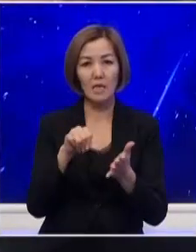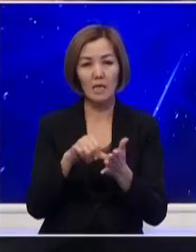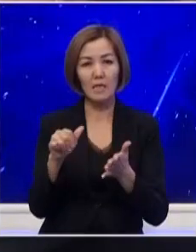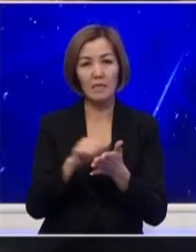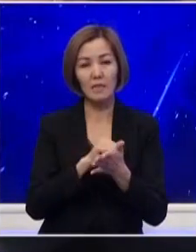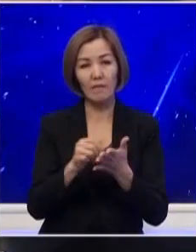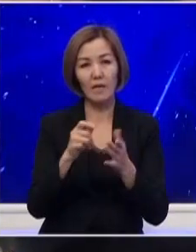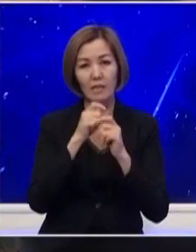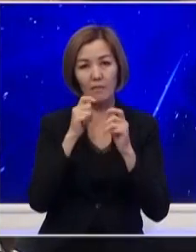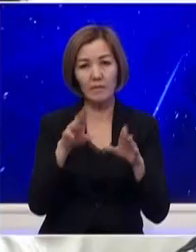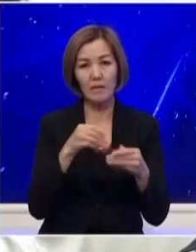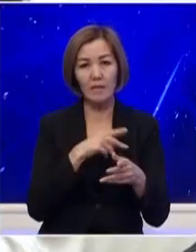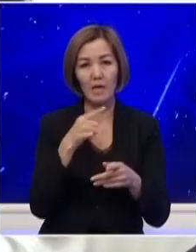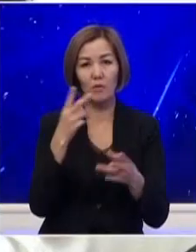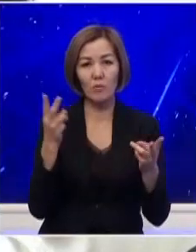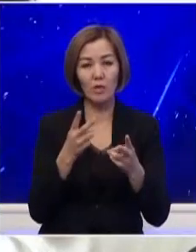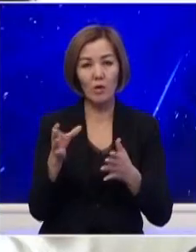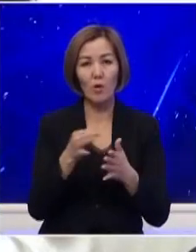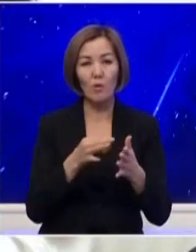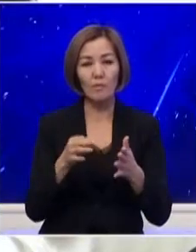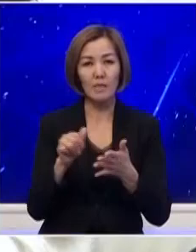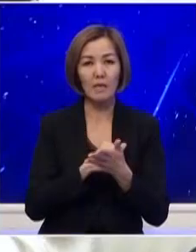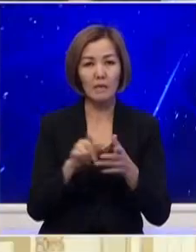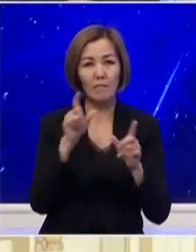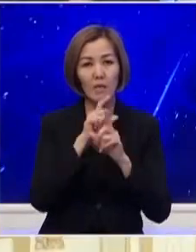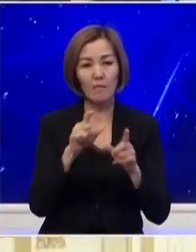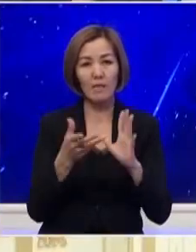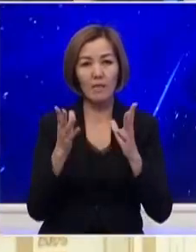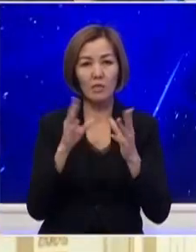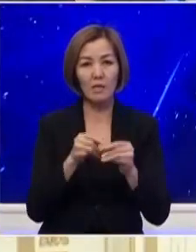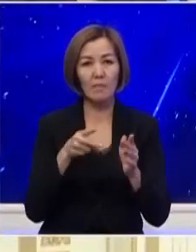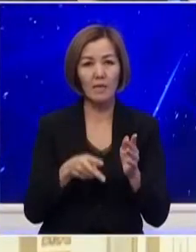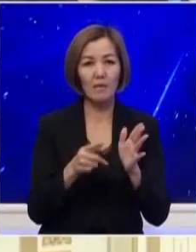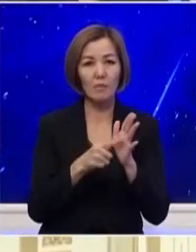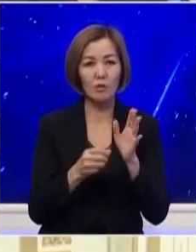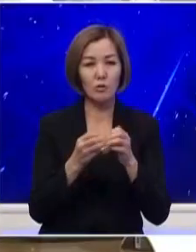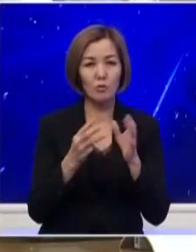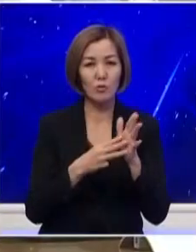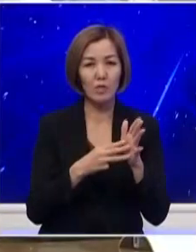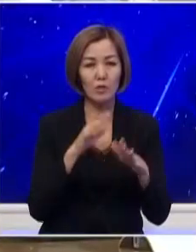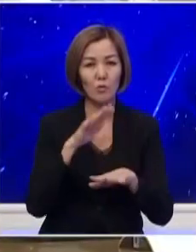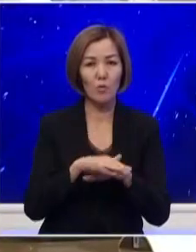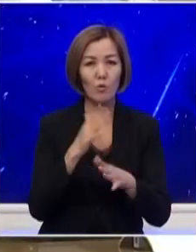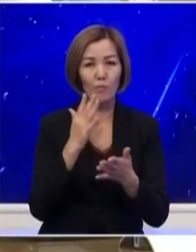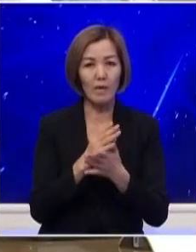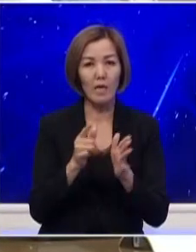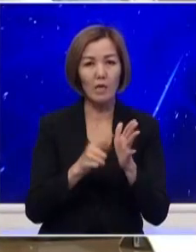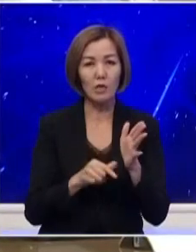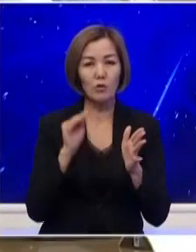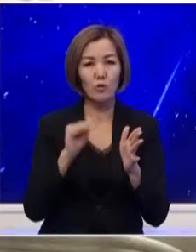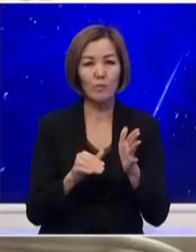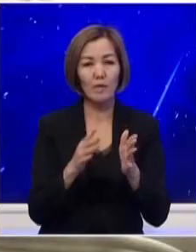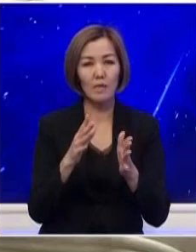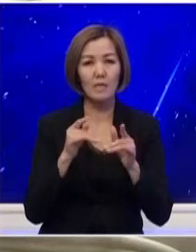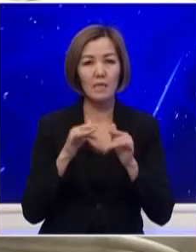қатысушыларға арнайы сертификаттар табысталды. Айта кетейік, облыстық архив мекемелерінде жалпы 2718 қор, 700 мыңнан